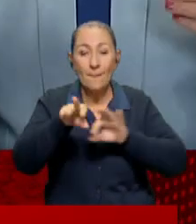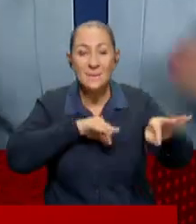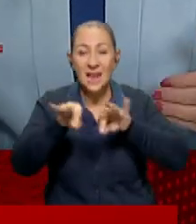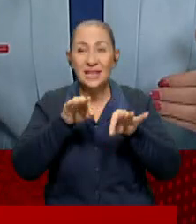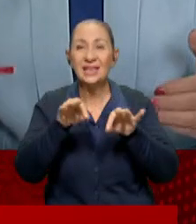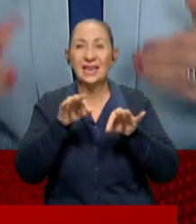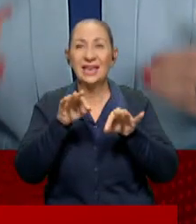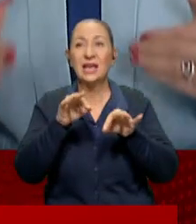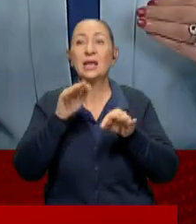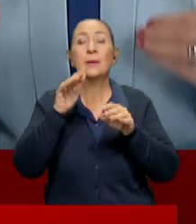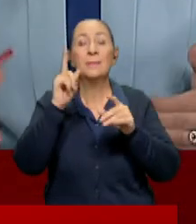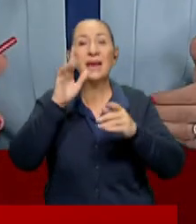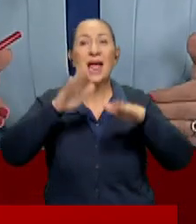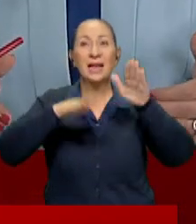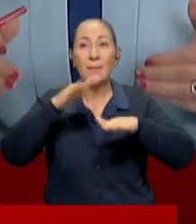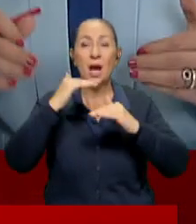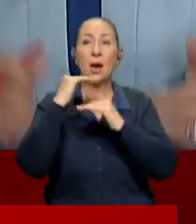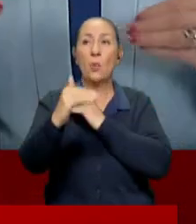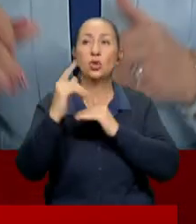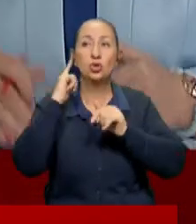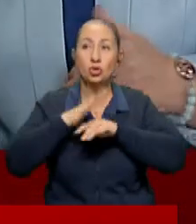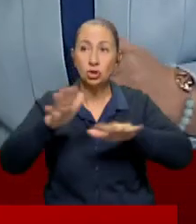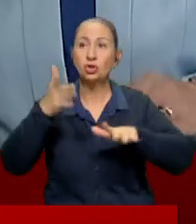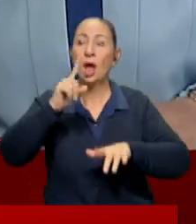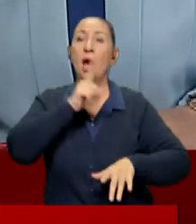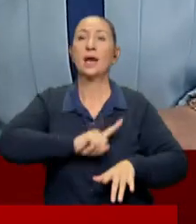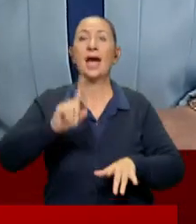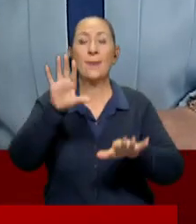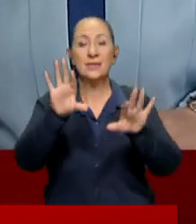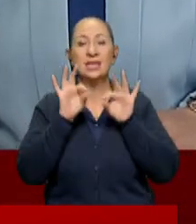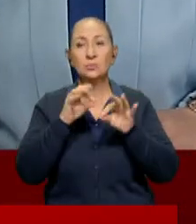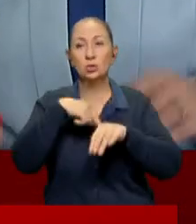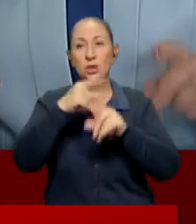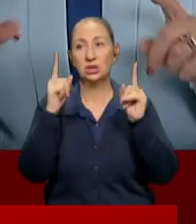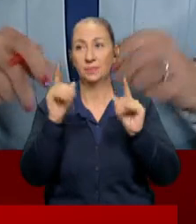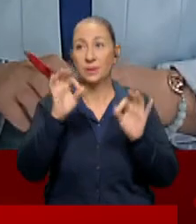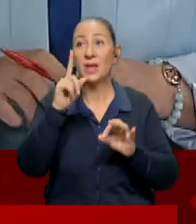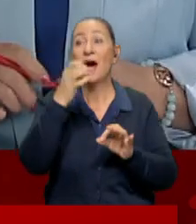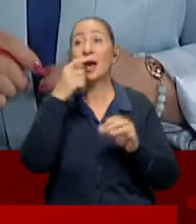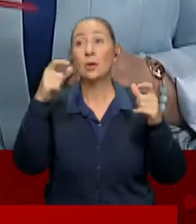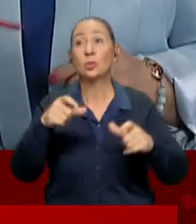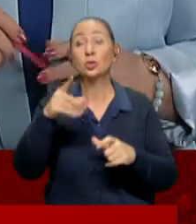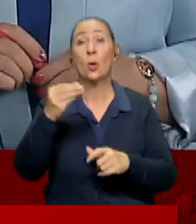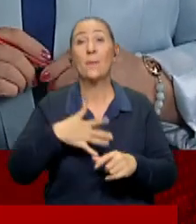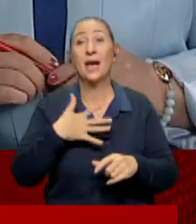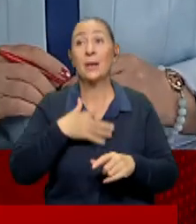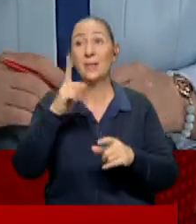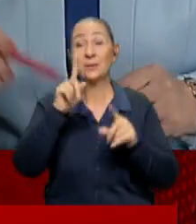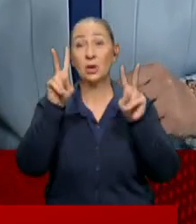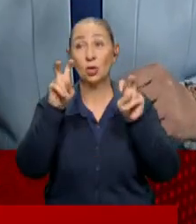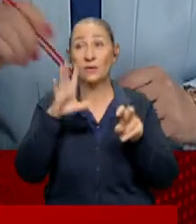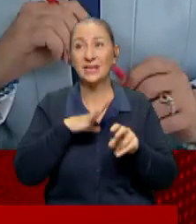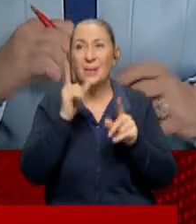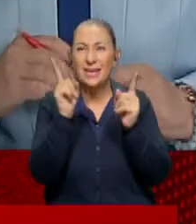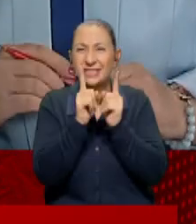bir lansmanla kamuoyuna duyuracaklar. Sonra da aday belirleme sürecine geçilecek. Bir de Ankara'da bugün çok merak edilen bir başka konu